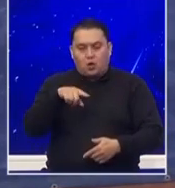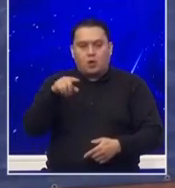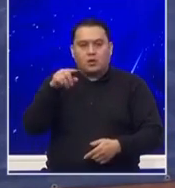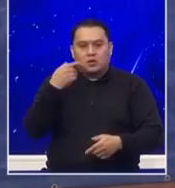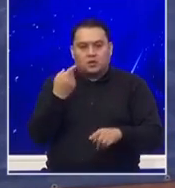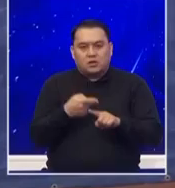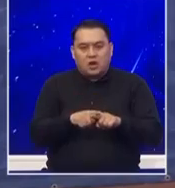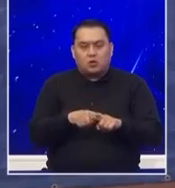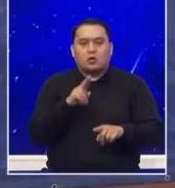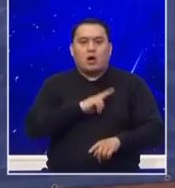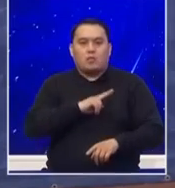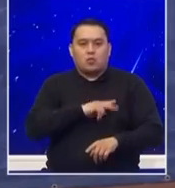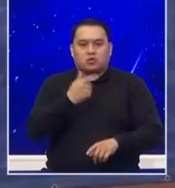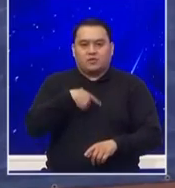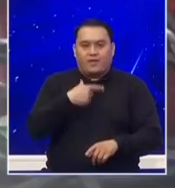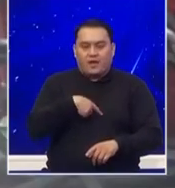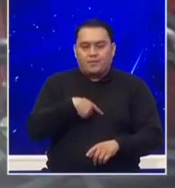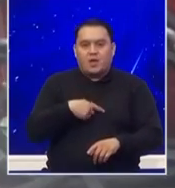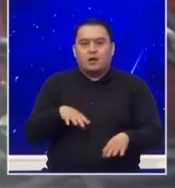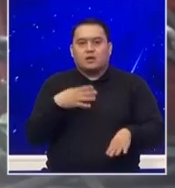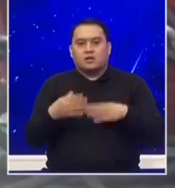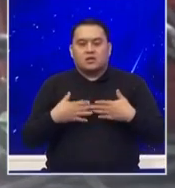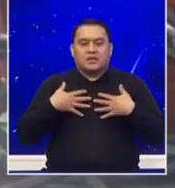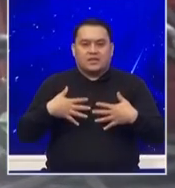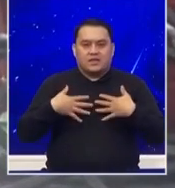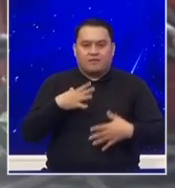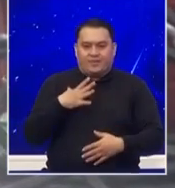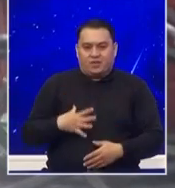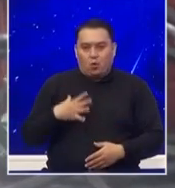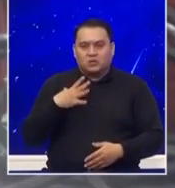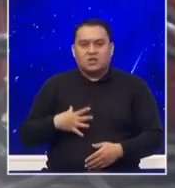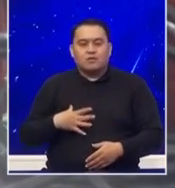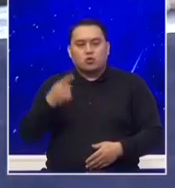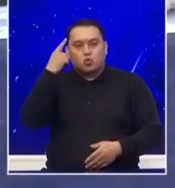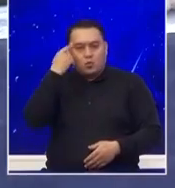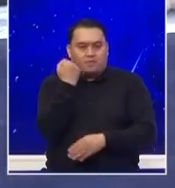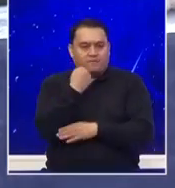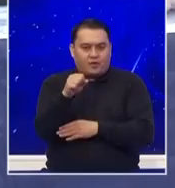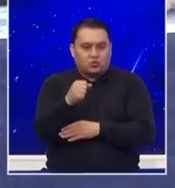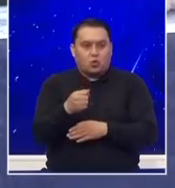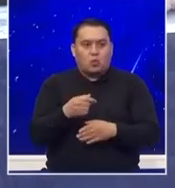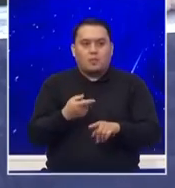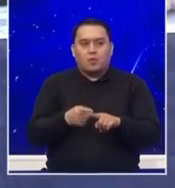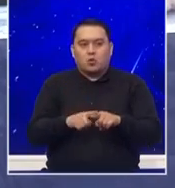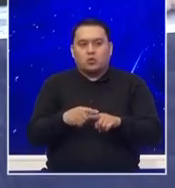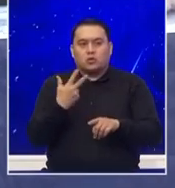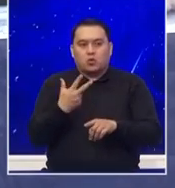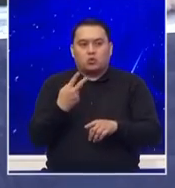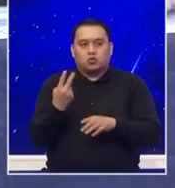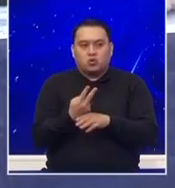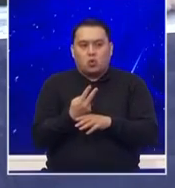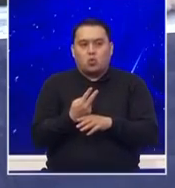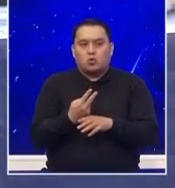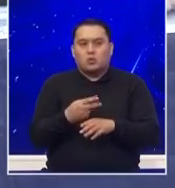изучаю их технику и работаю над своей, а также еще над дыханием и выносливостью. Думаю, выиграю благодаря комбинациям из 3-4